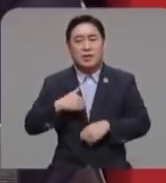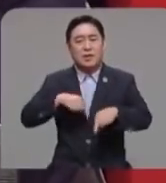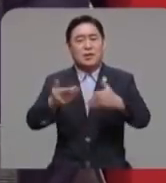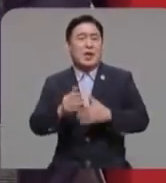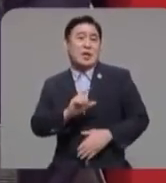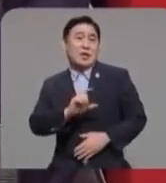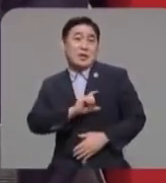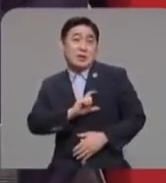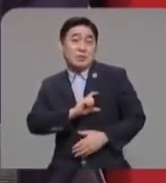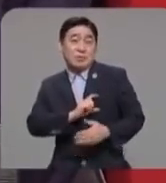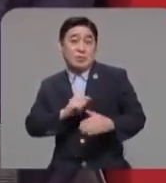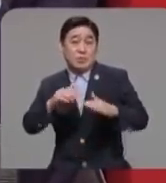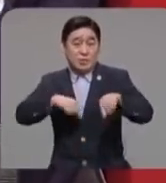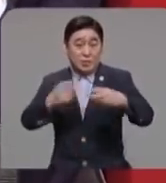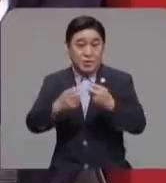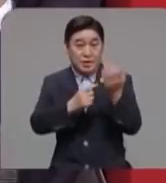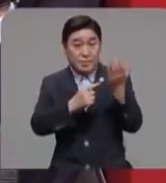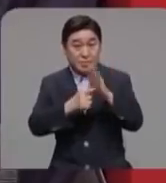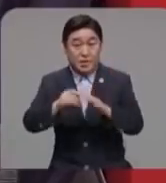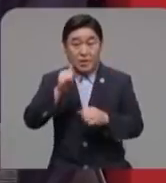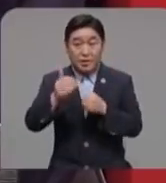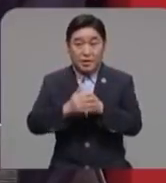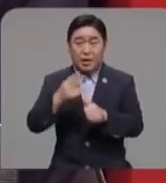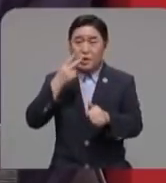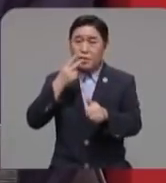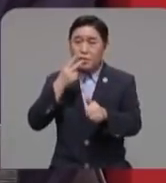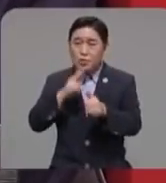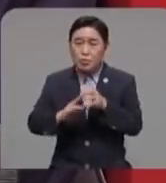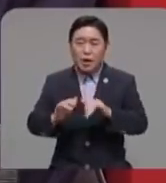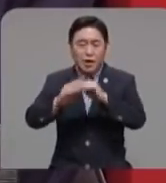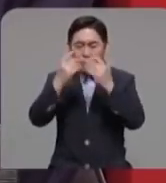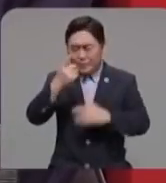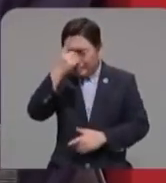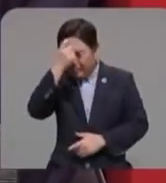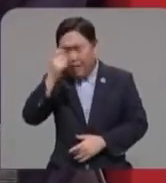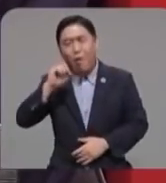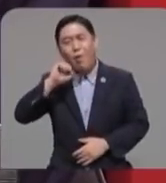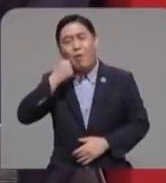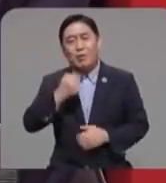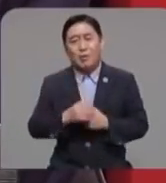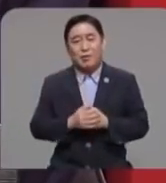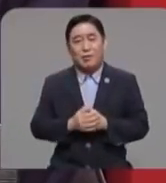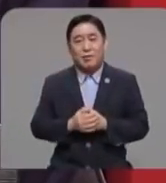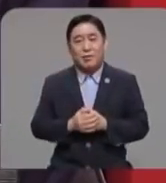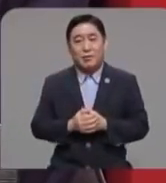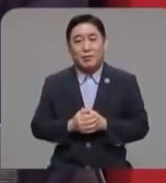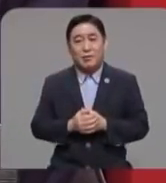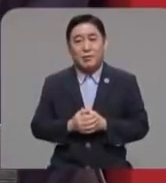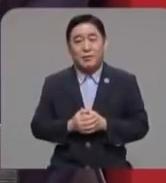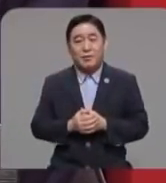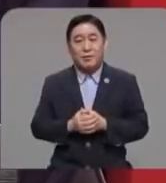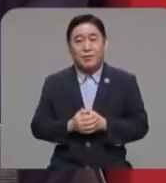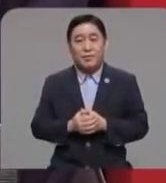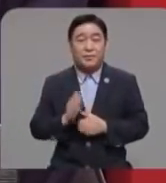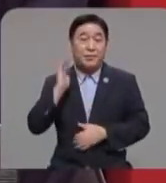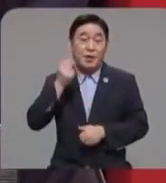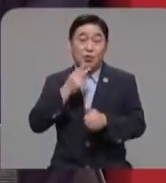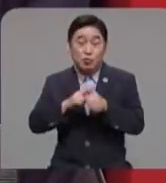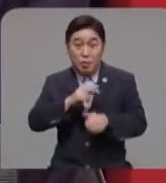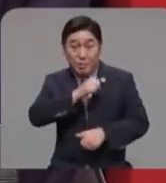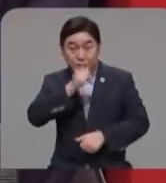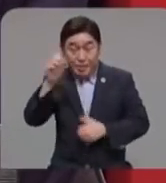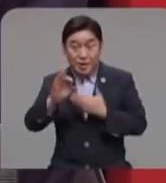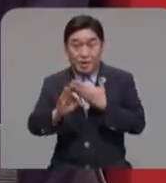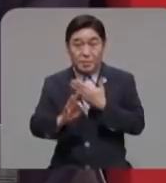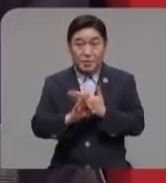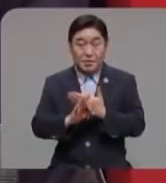당 이름으로 나가는 거기 때문에 후보가 전부 고집하기는 어렵습니다. 아닙니다. 그거는 대선 후보가